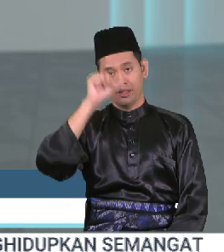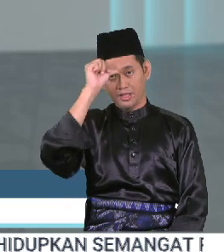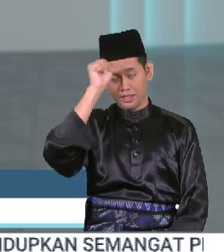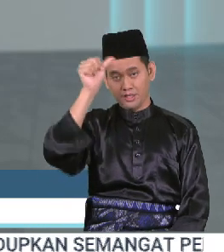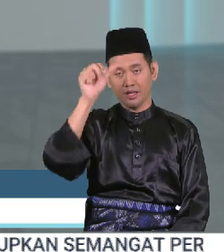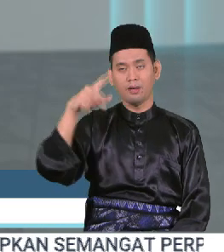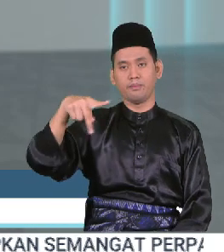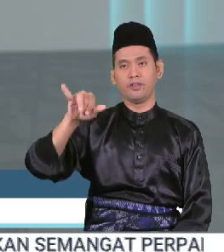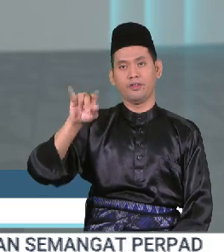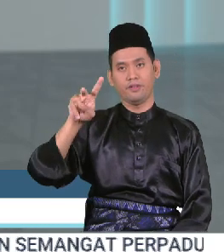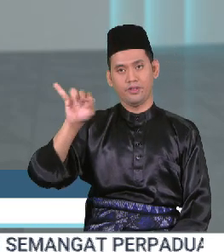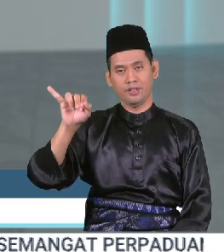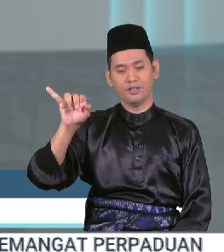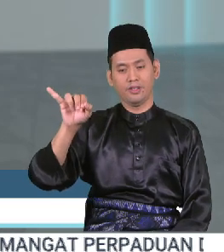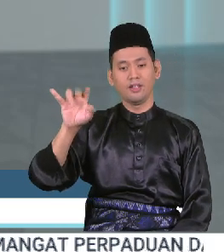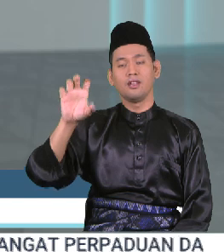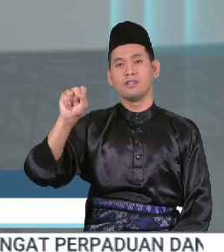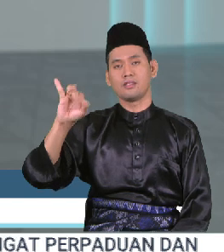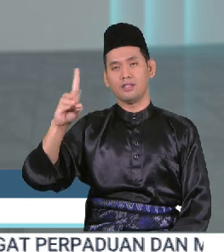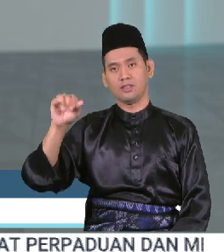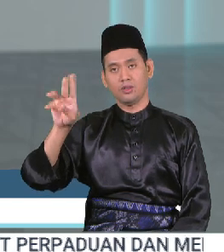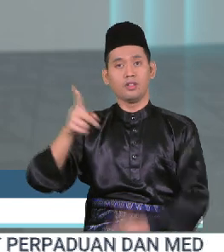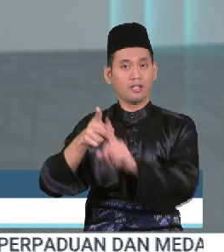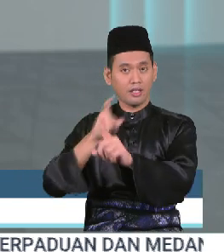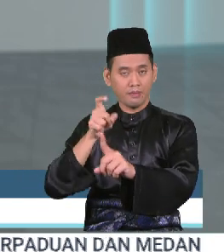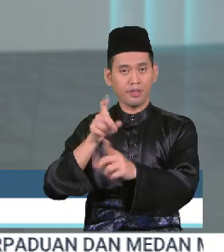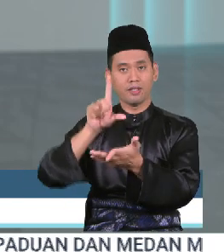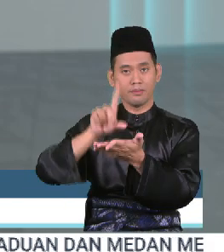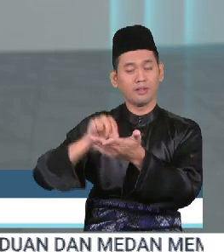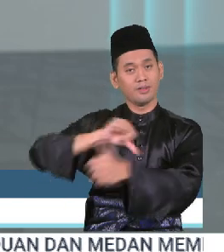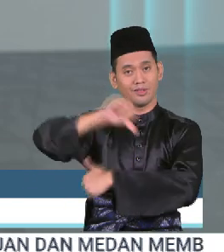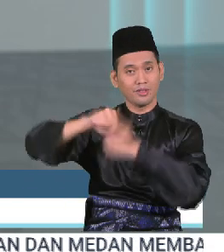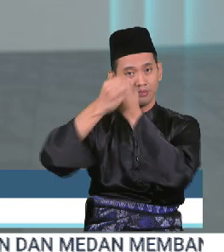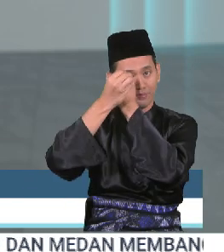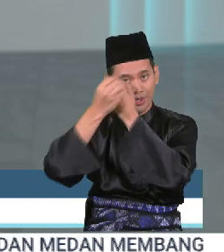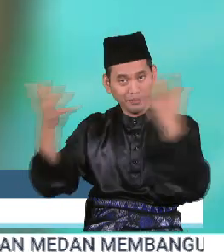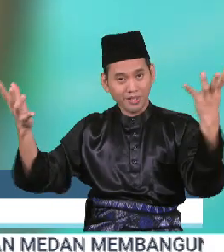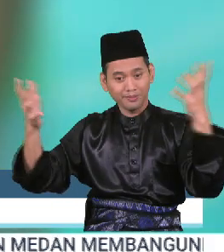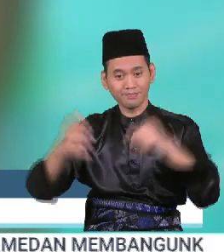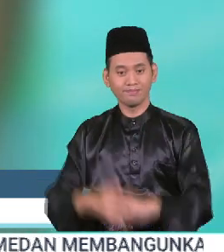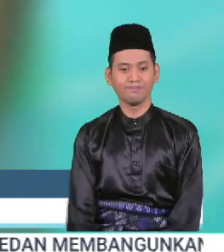Sindhu. Perkembangan itu diumumkan Sindhu menerusi laman media sosial miliknya.